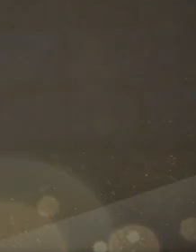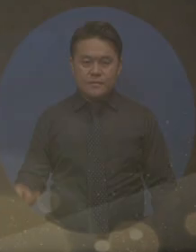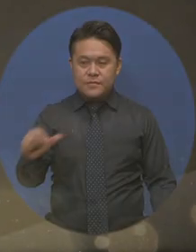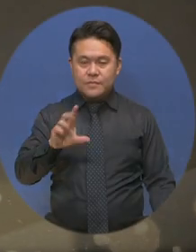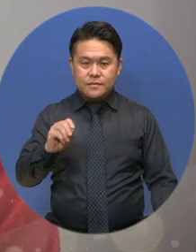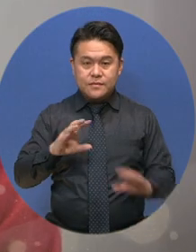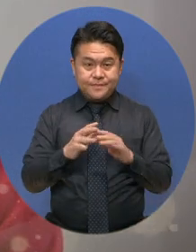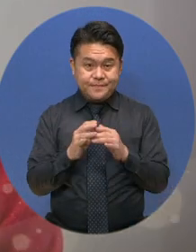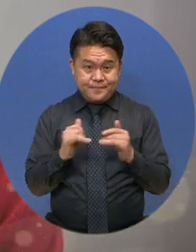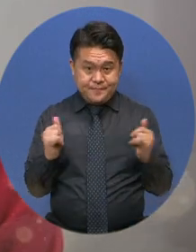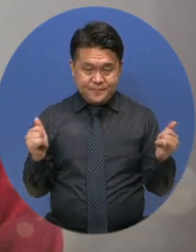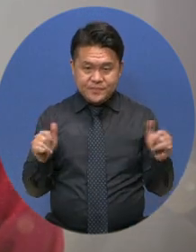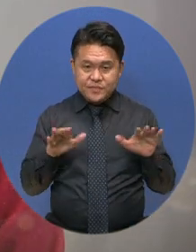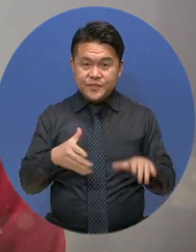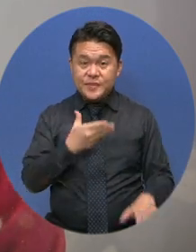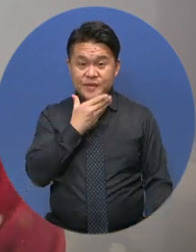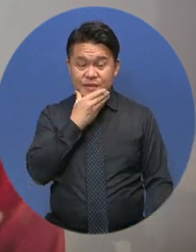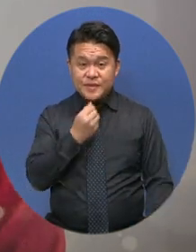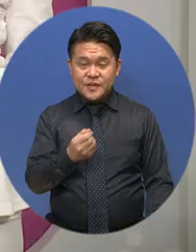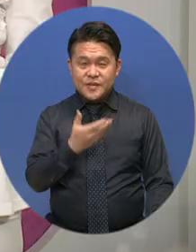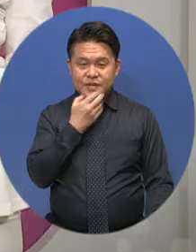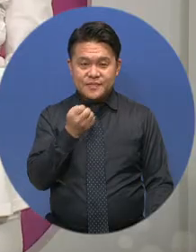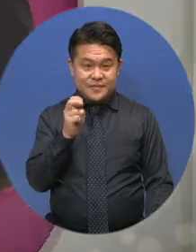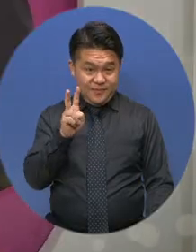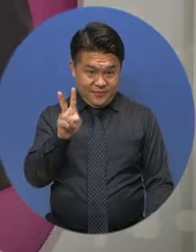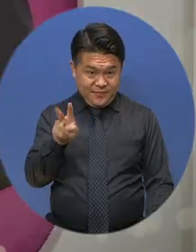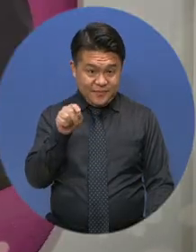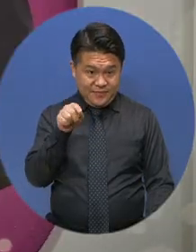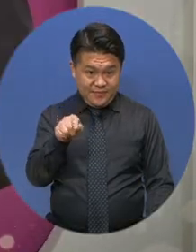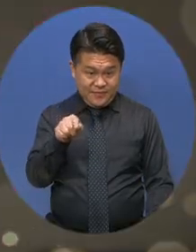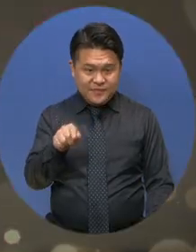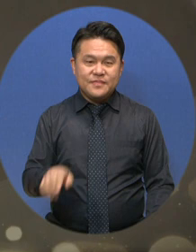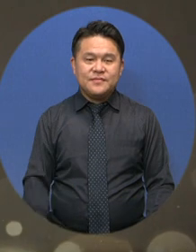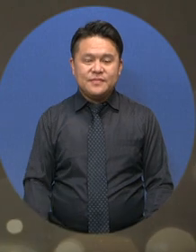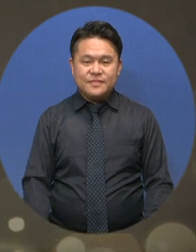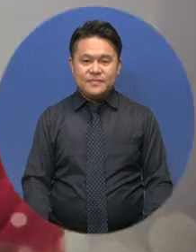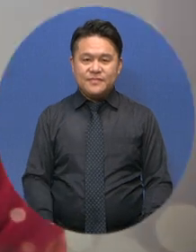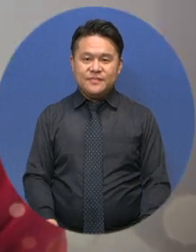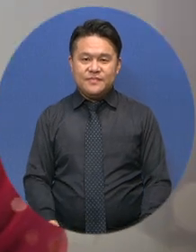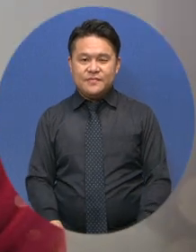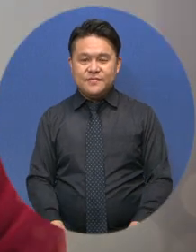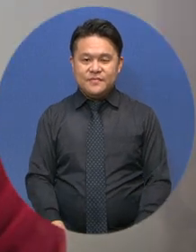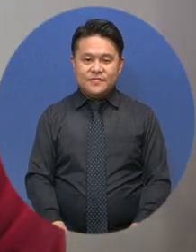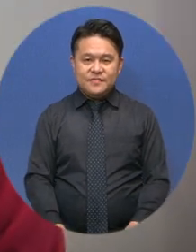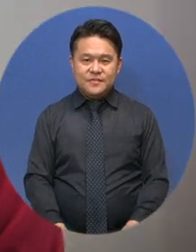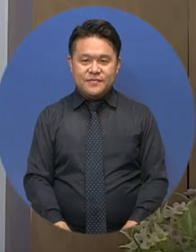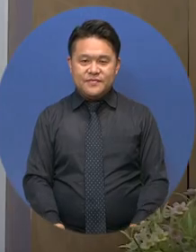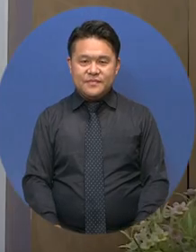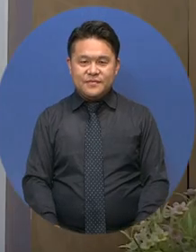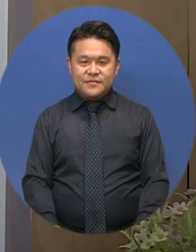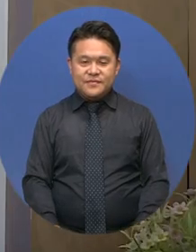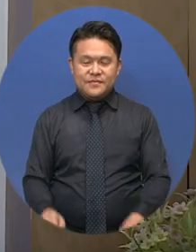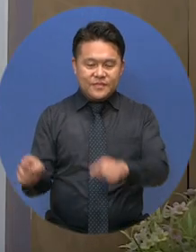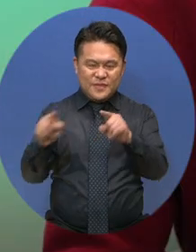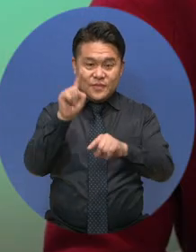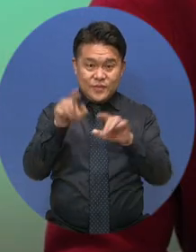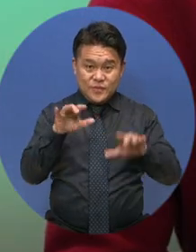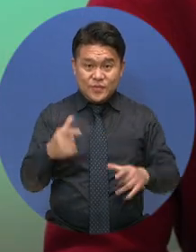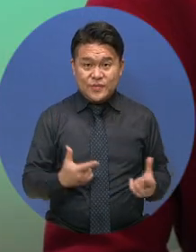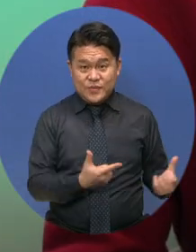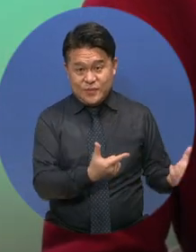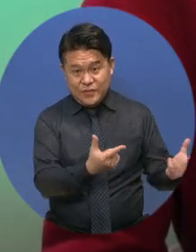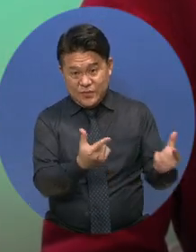5천만 국민이 오늘도 행복한 복지 채널 복지TV 복지TV 복지TV 복지TV를 전국 어디에서나